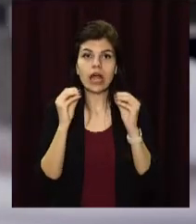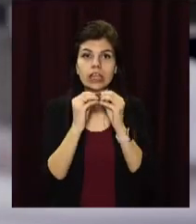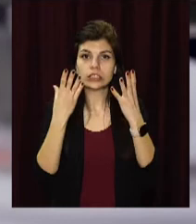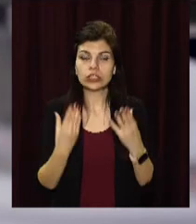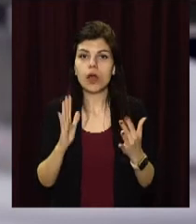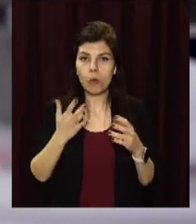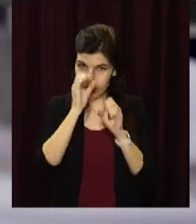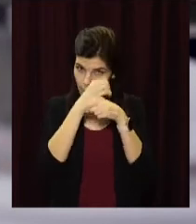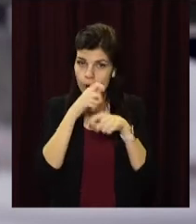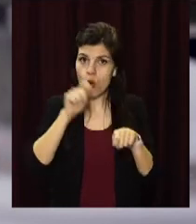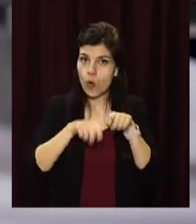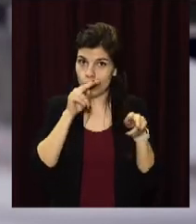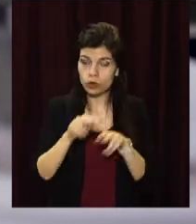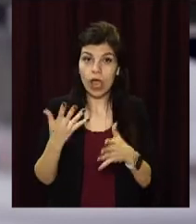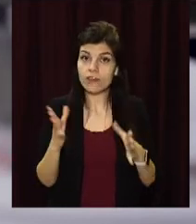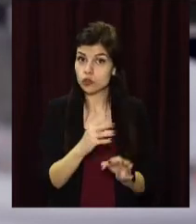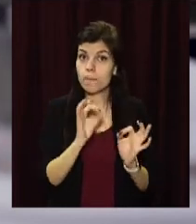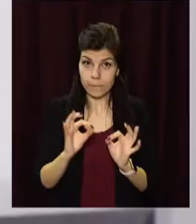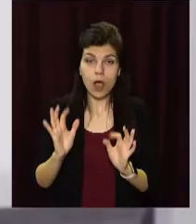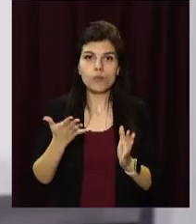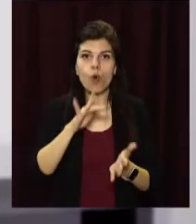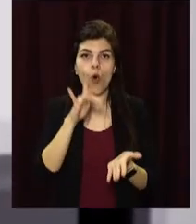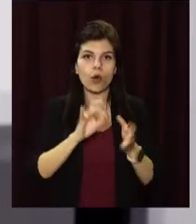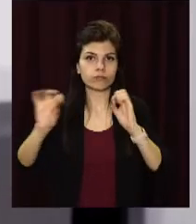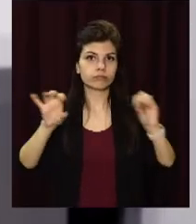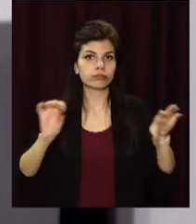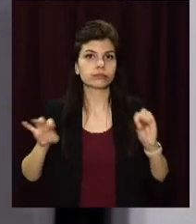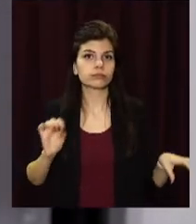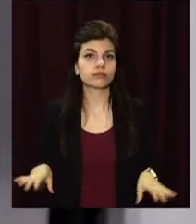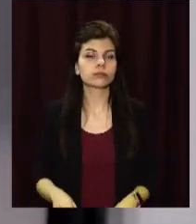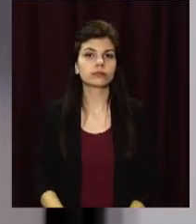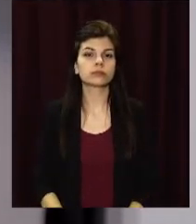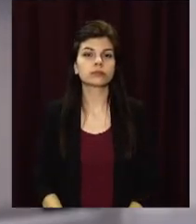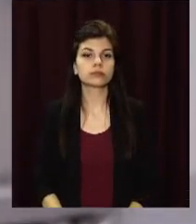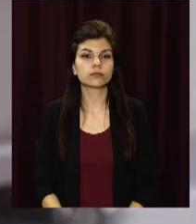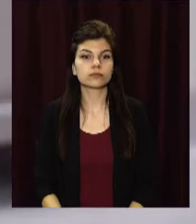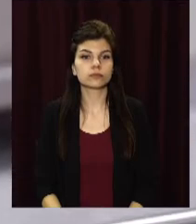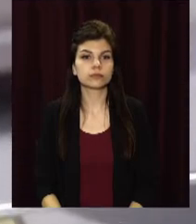лабораторний контроль. Якщо все буде гаразд, її розвезуть по регіонах.